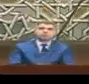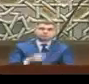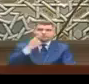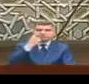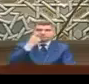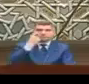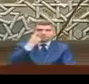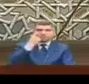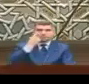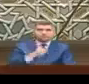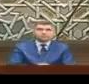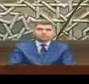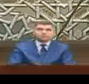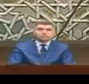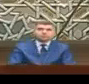الرئيس.